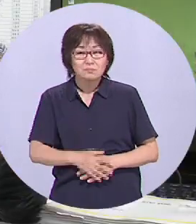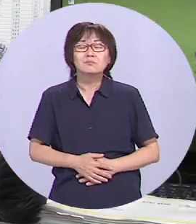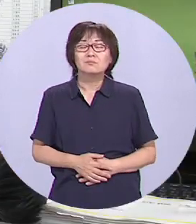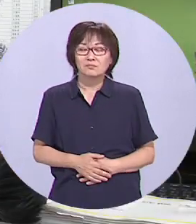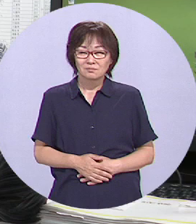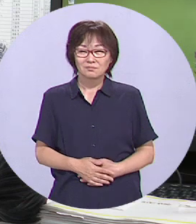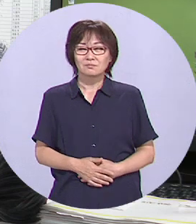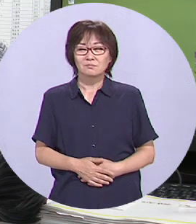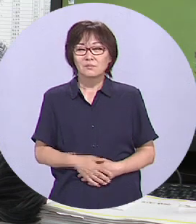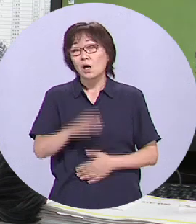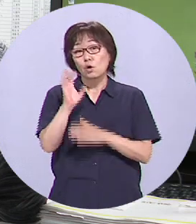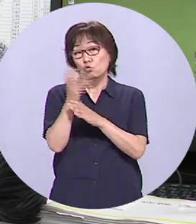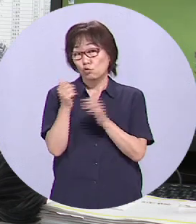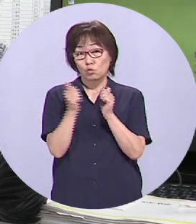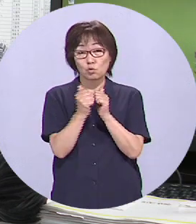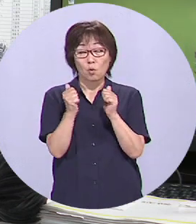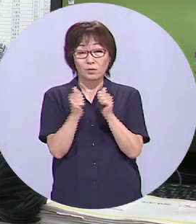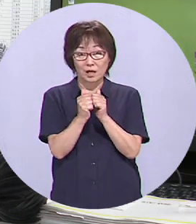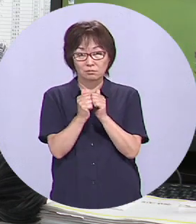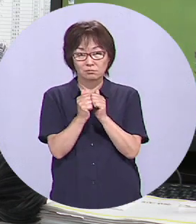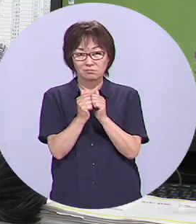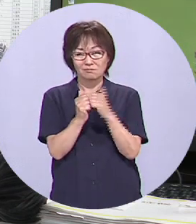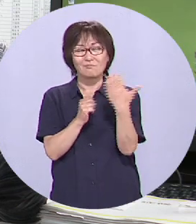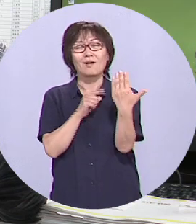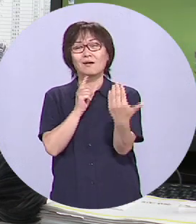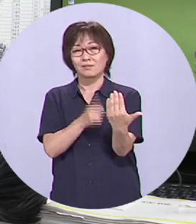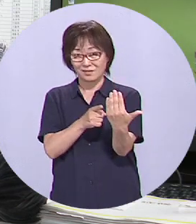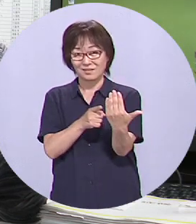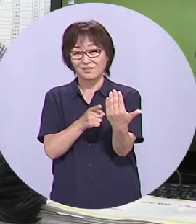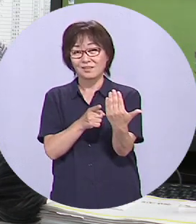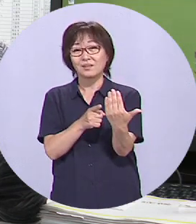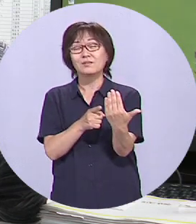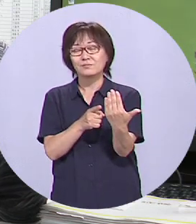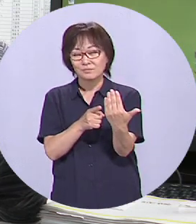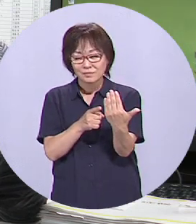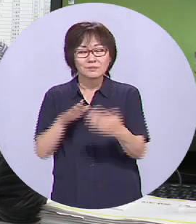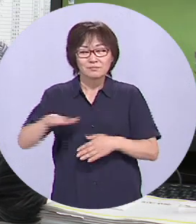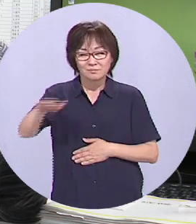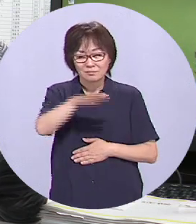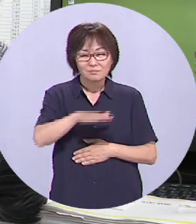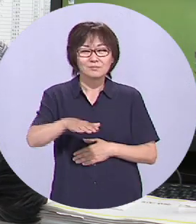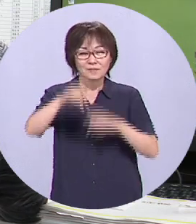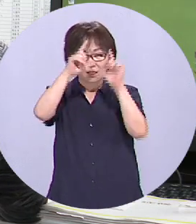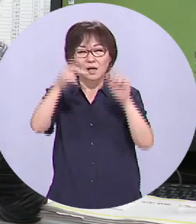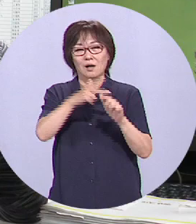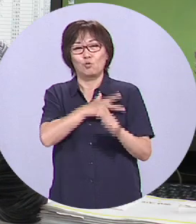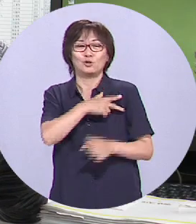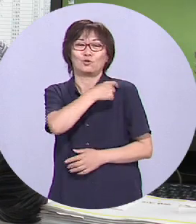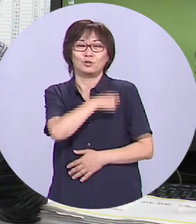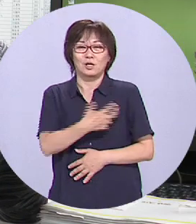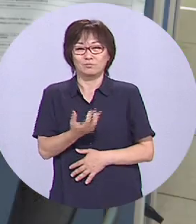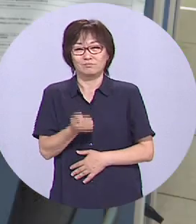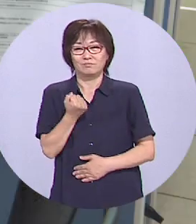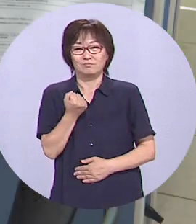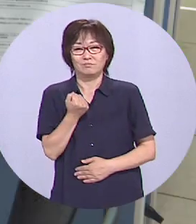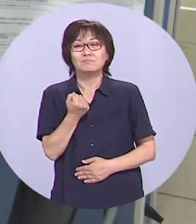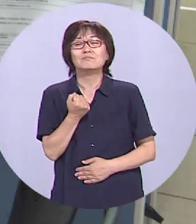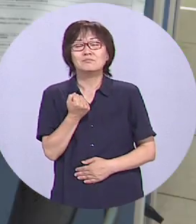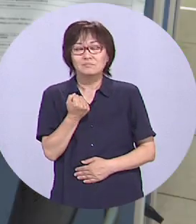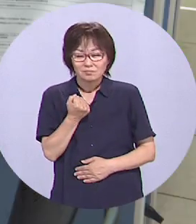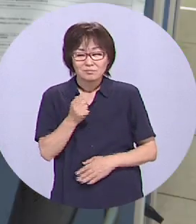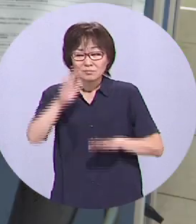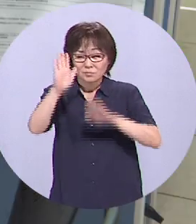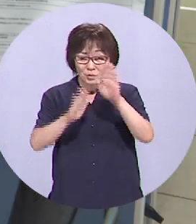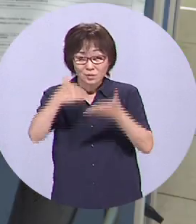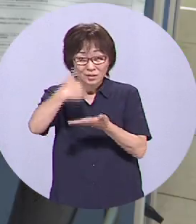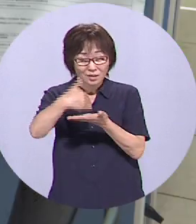はい、救急電話相談の対応している相談員は全員看護師の資格を持っております。症状によ